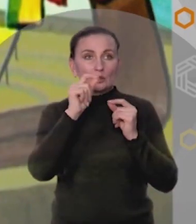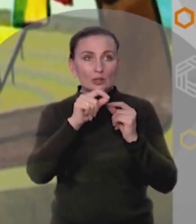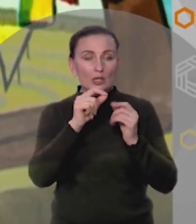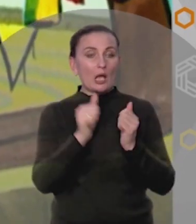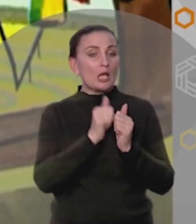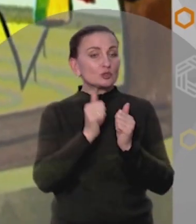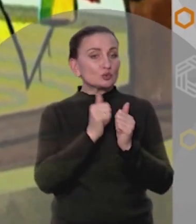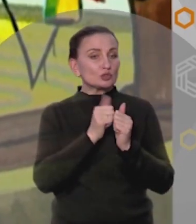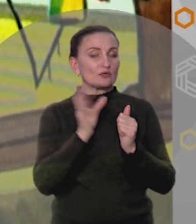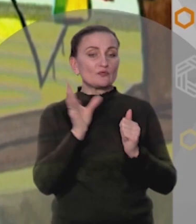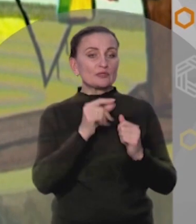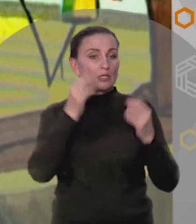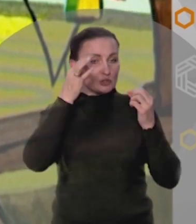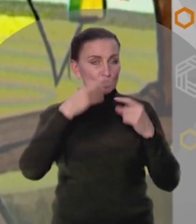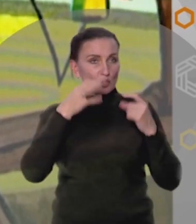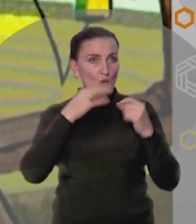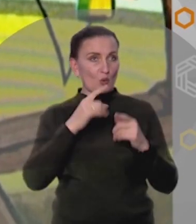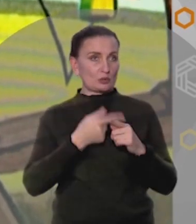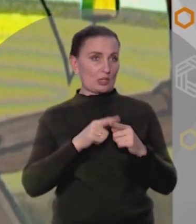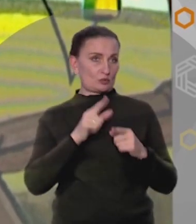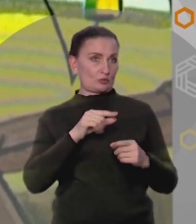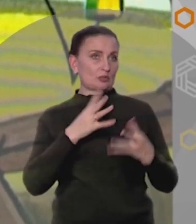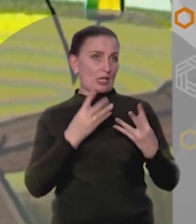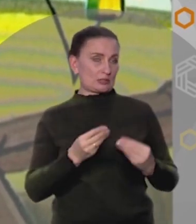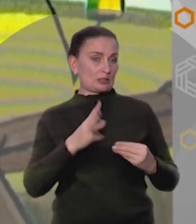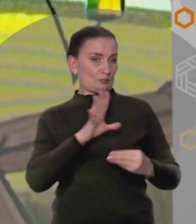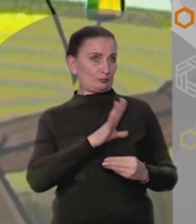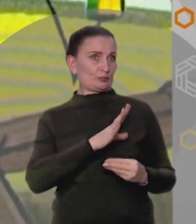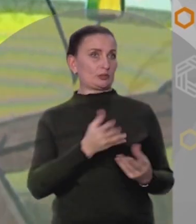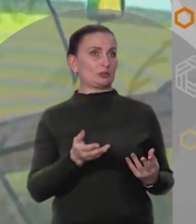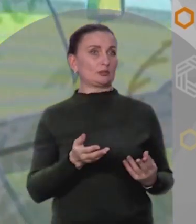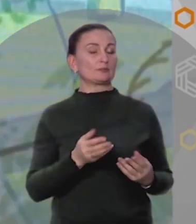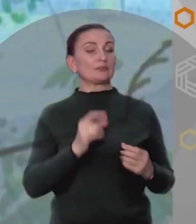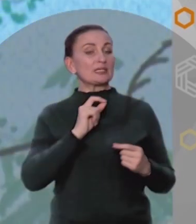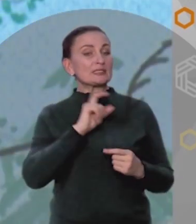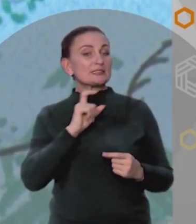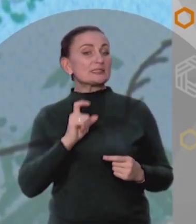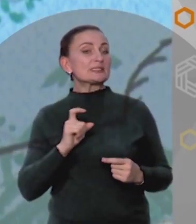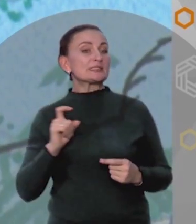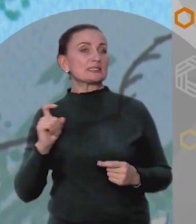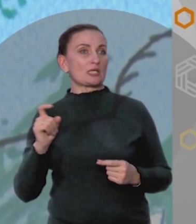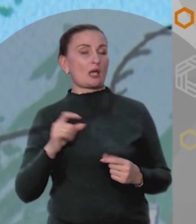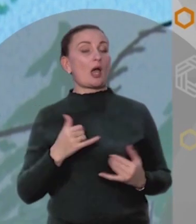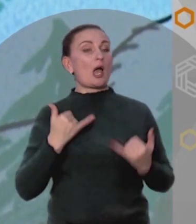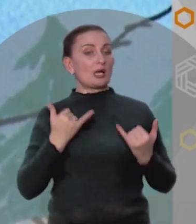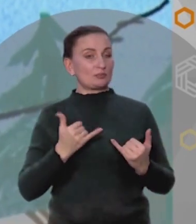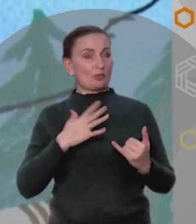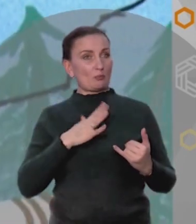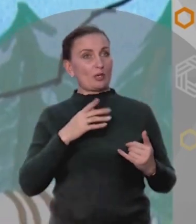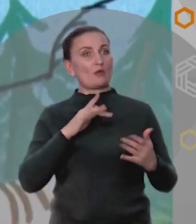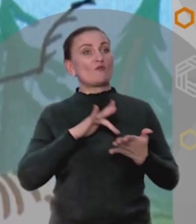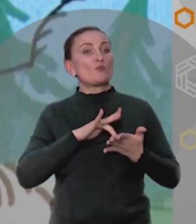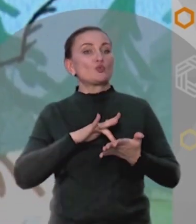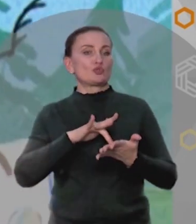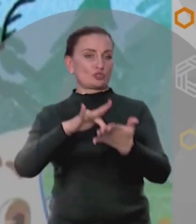хоботок к клеточке и осушил все-все слезы, которые она наплакала за день. А теперь